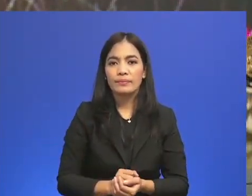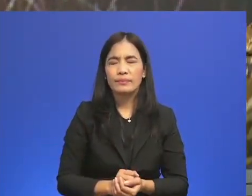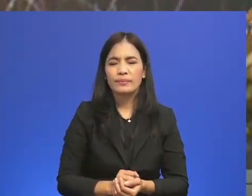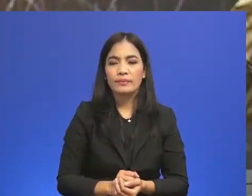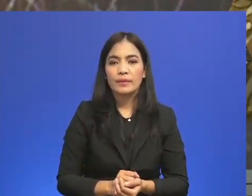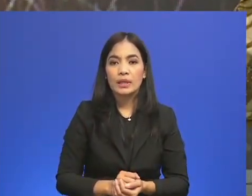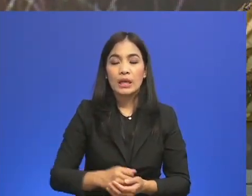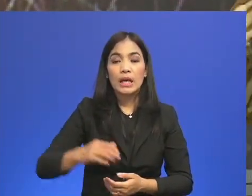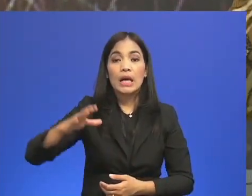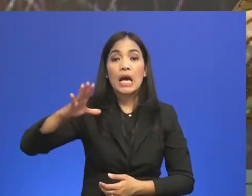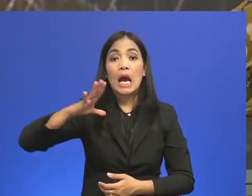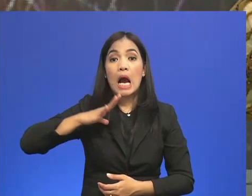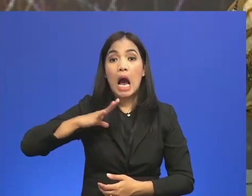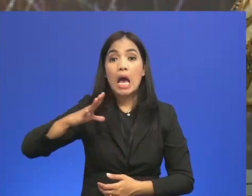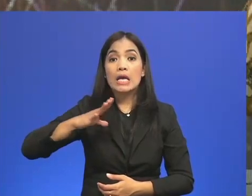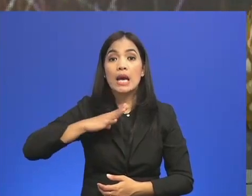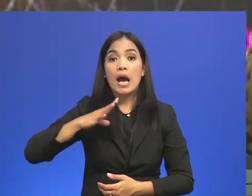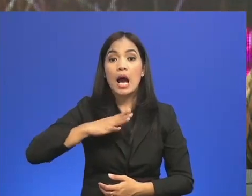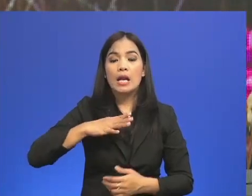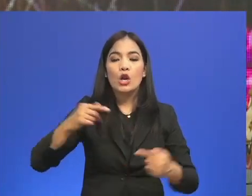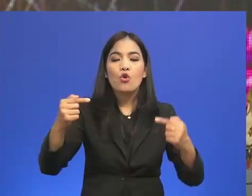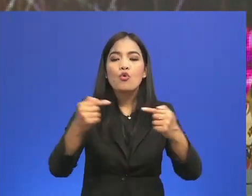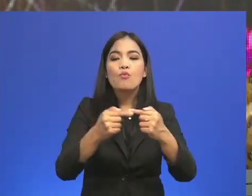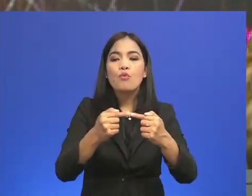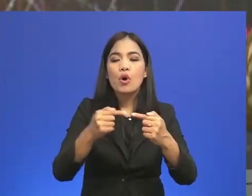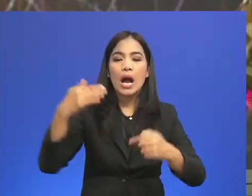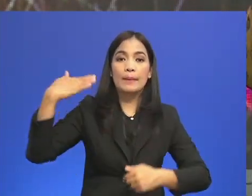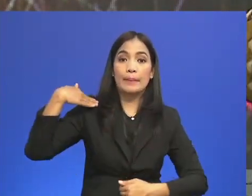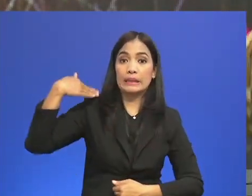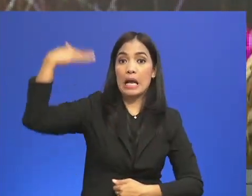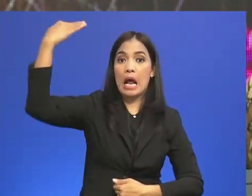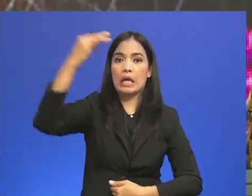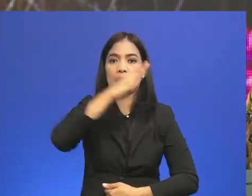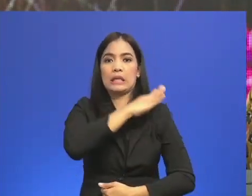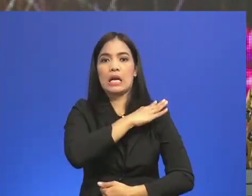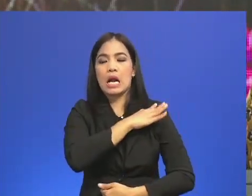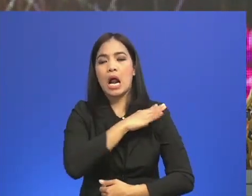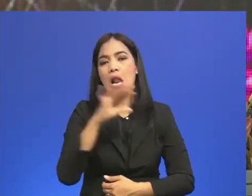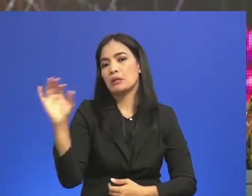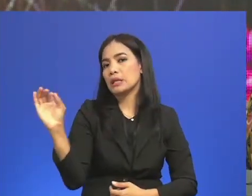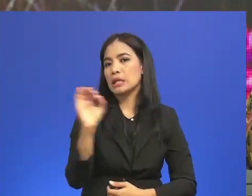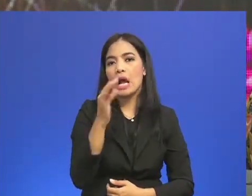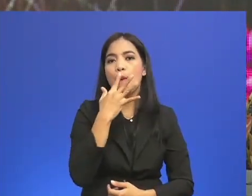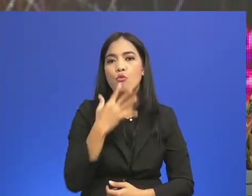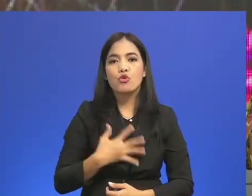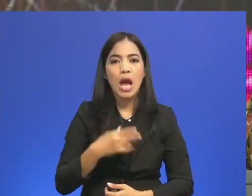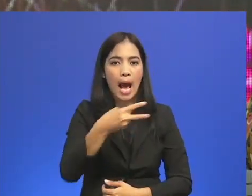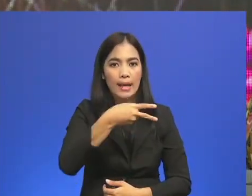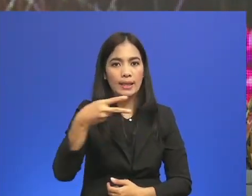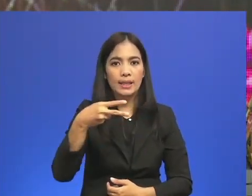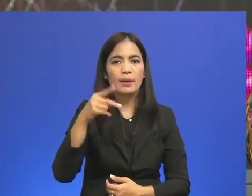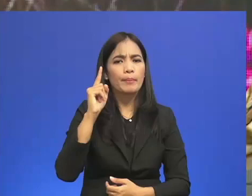kekayaan, harta, relasi, pejabat, jenderal, gak ada artinya. sungguh.